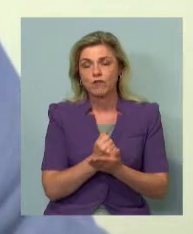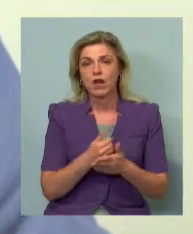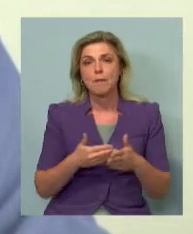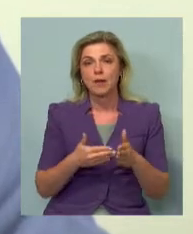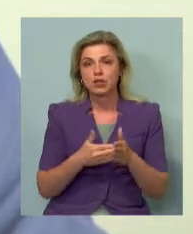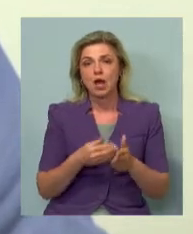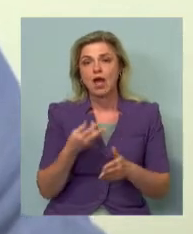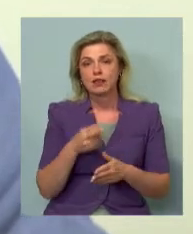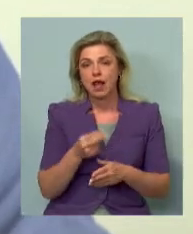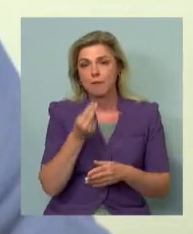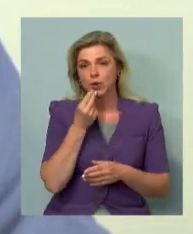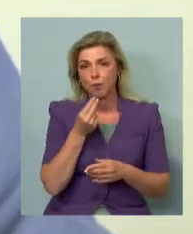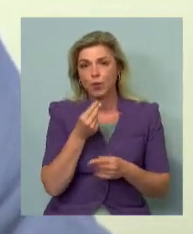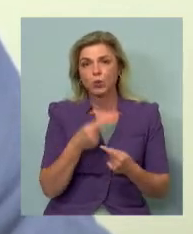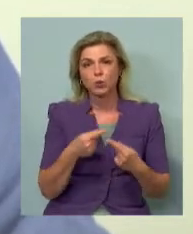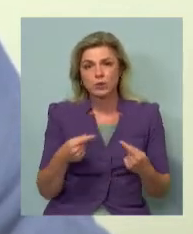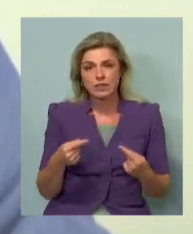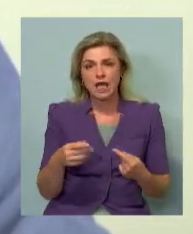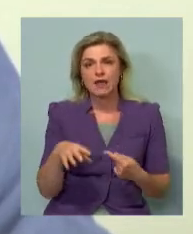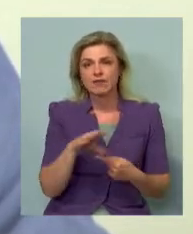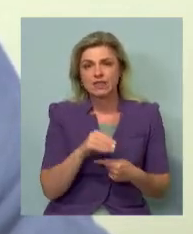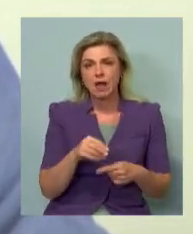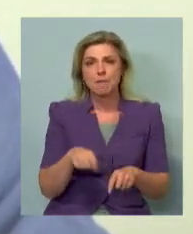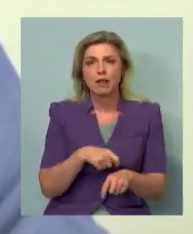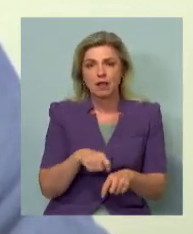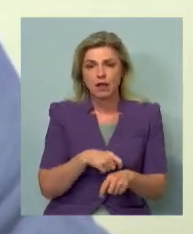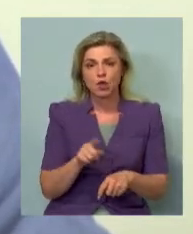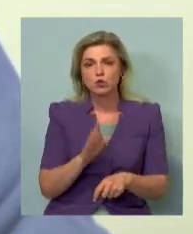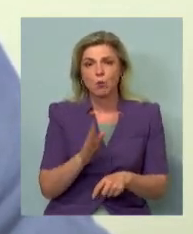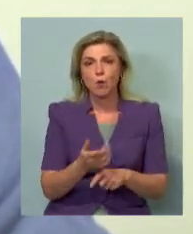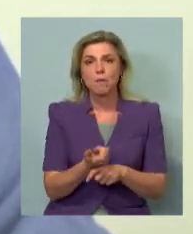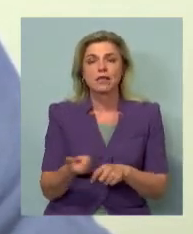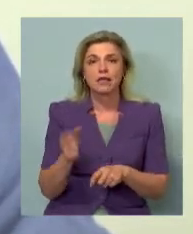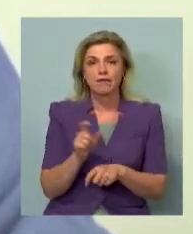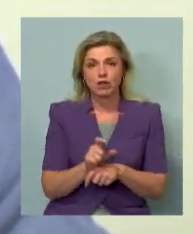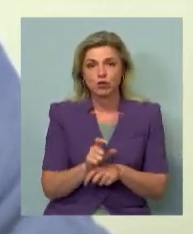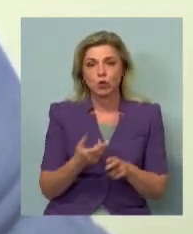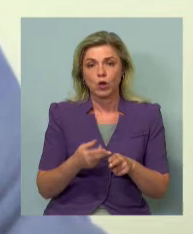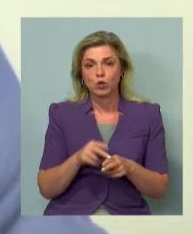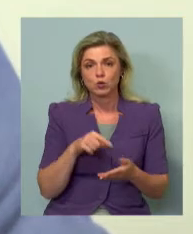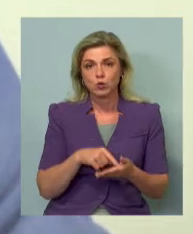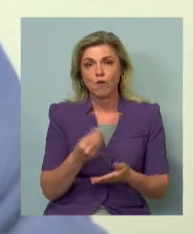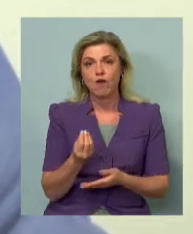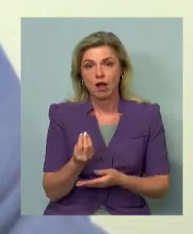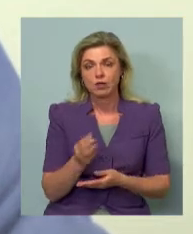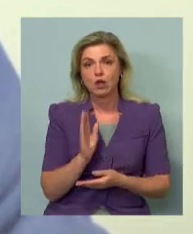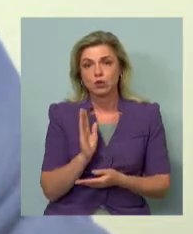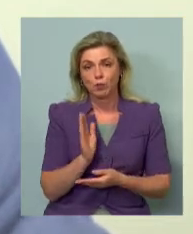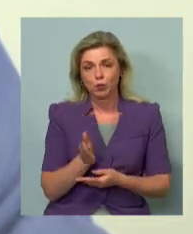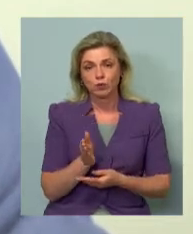брендованої продукції. Всі агітаційні матеріали, які будуть перевищувати цю вартість, будуть вже